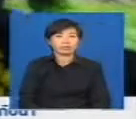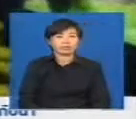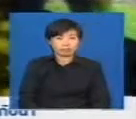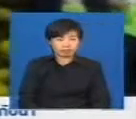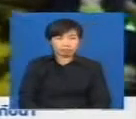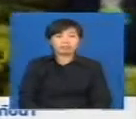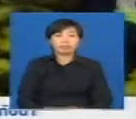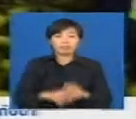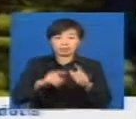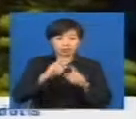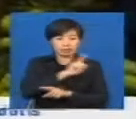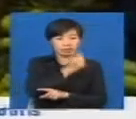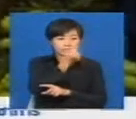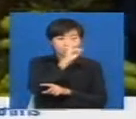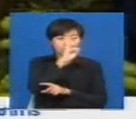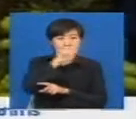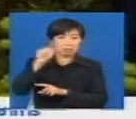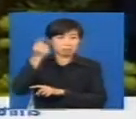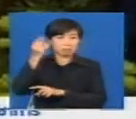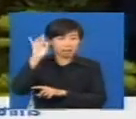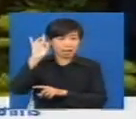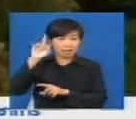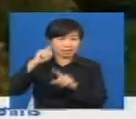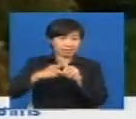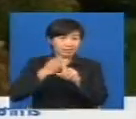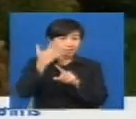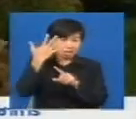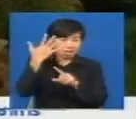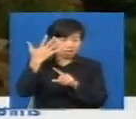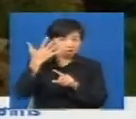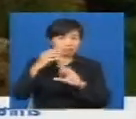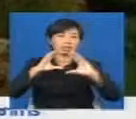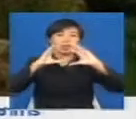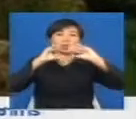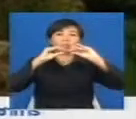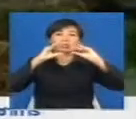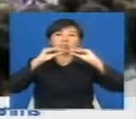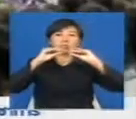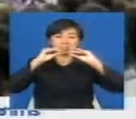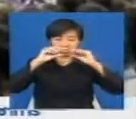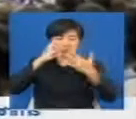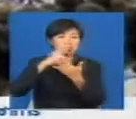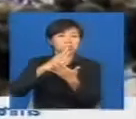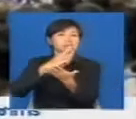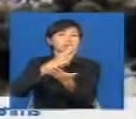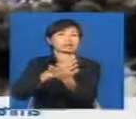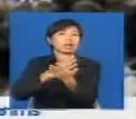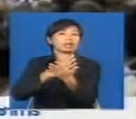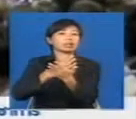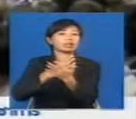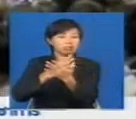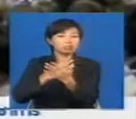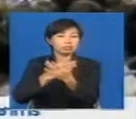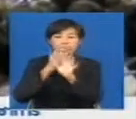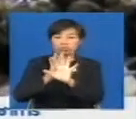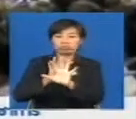และตั้งแต่วันที่16ถึง18พฤษภาคมยังได้มีการจัดการประชุมสัมมนาทางด้านวิชาการเพื่อเปิดเวทีการเส